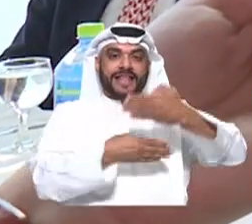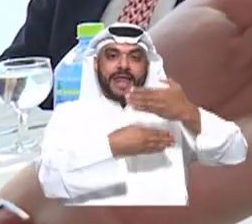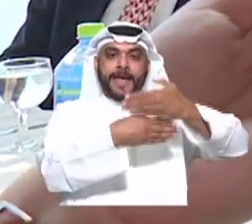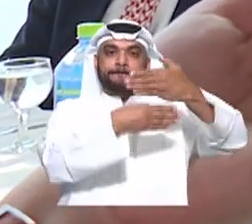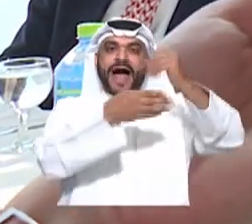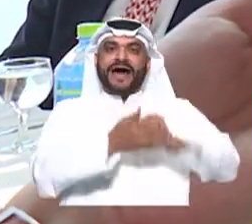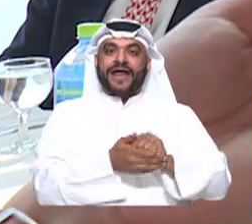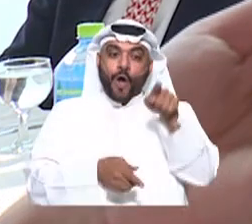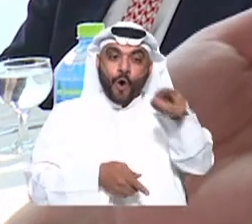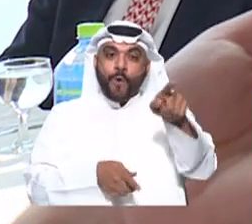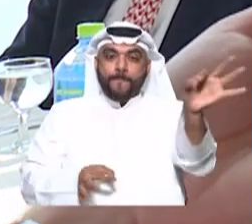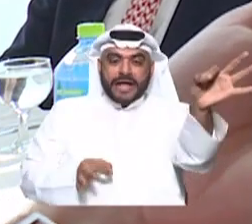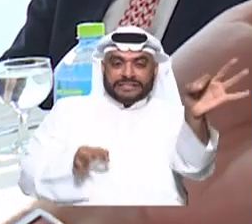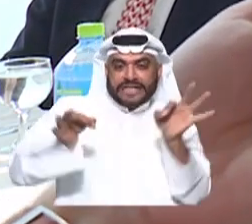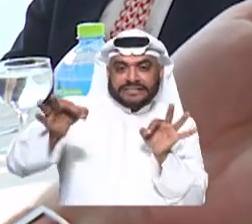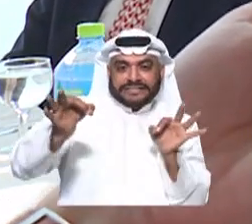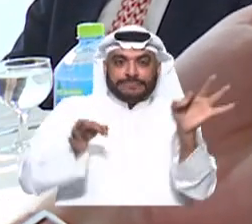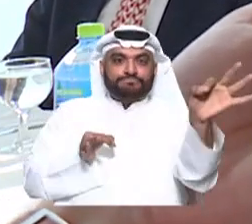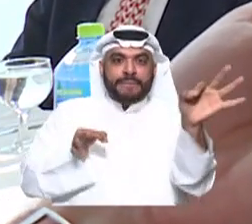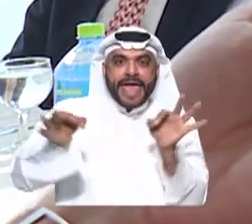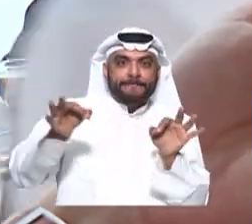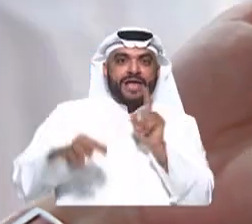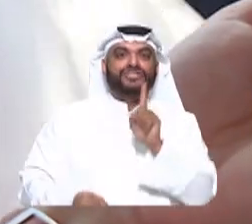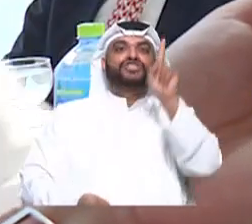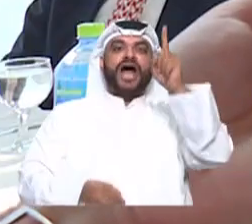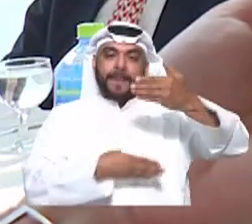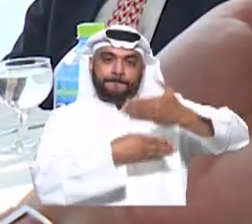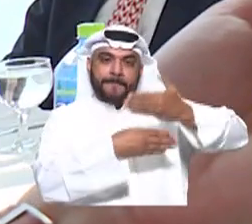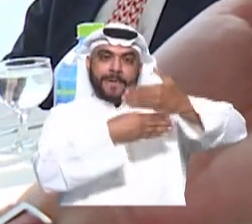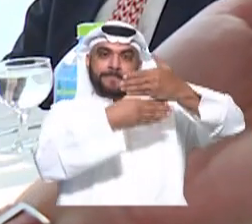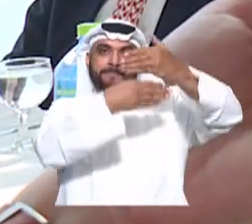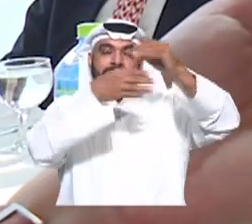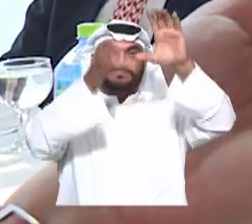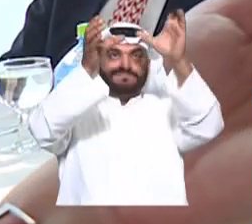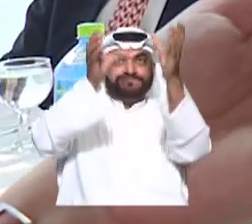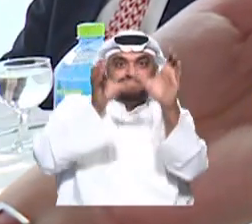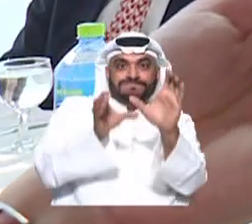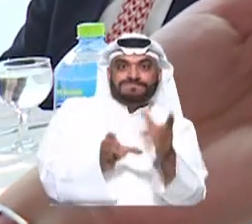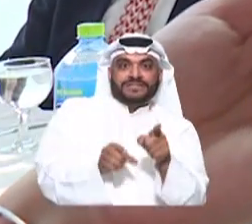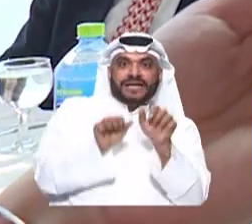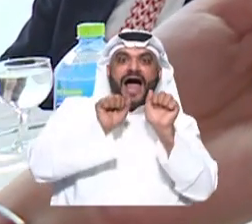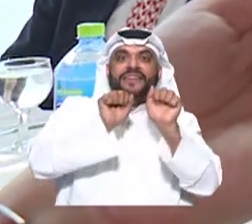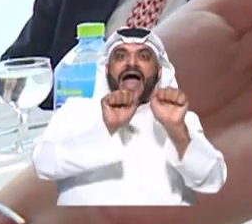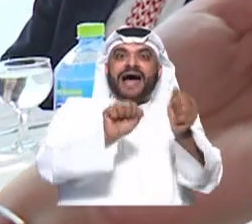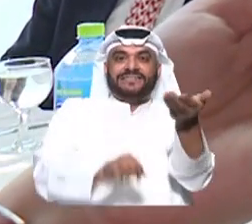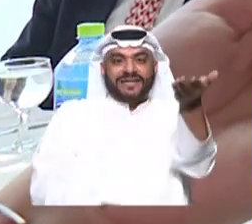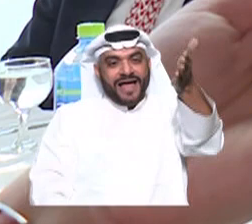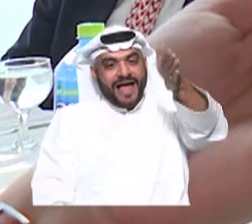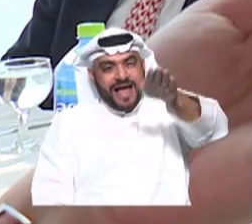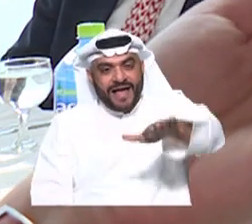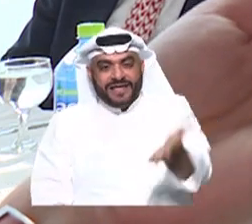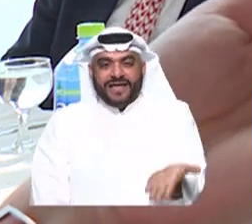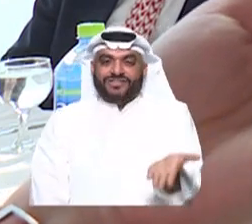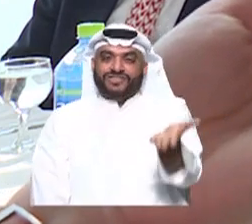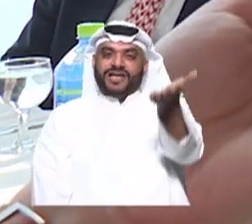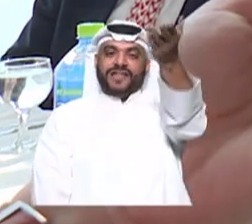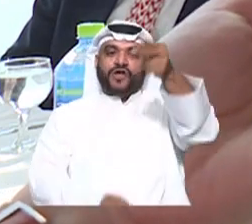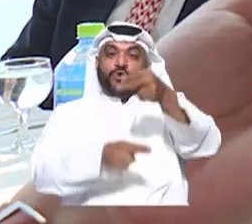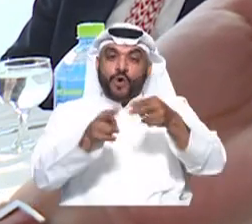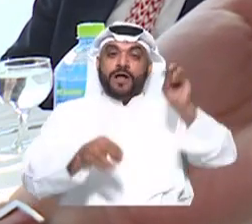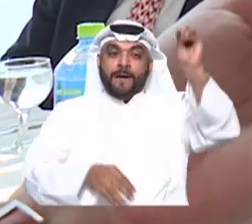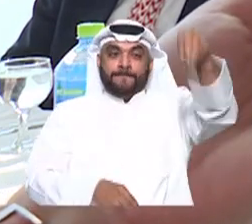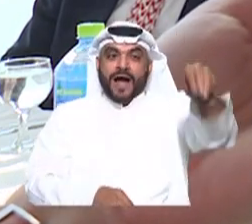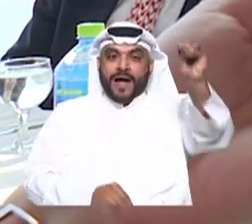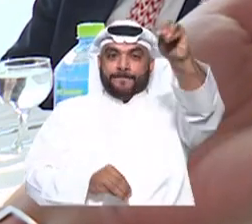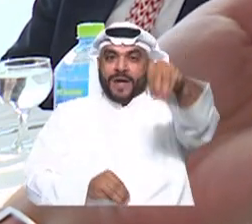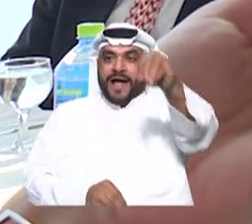في تصميم الصروح إن شاء الله اللي راح تكون في الميادين العامة والحدائق العامة في دولة الكويت وكل